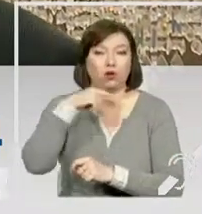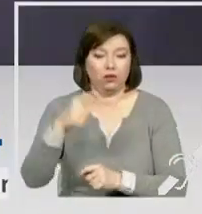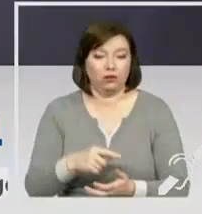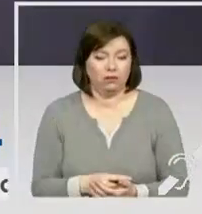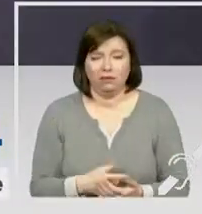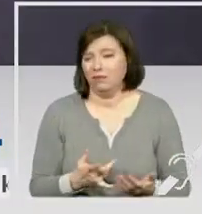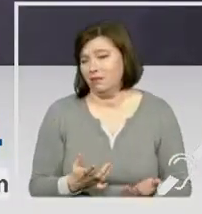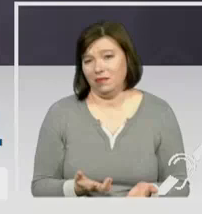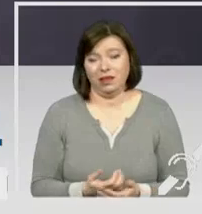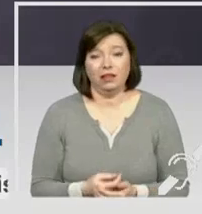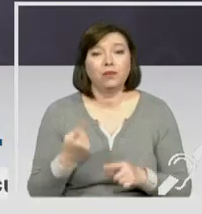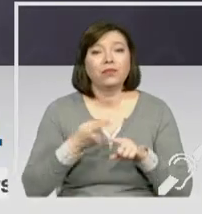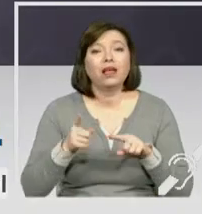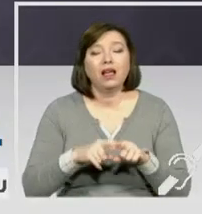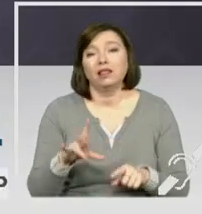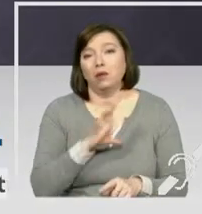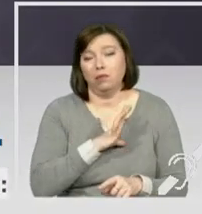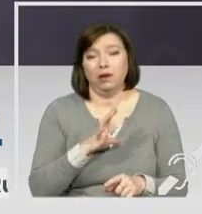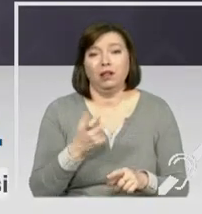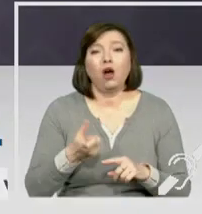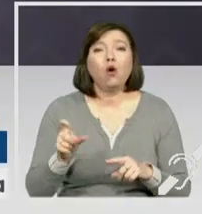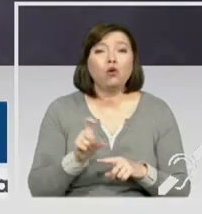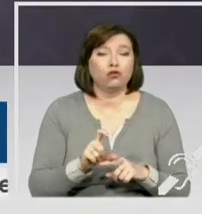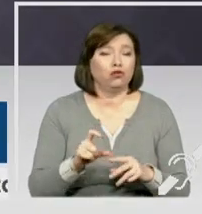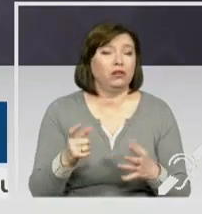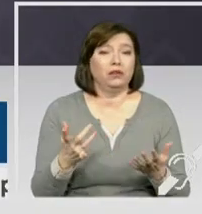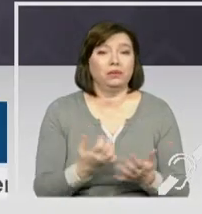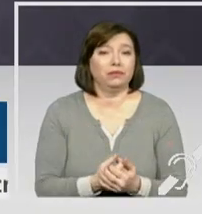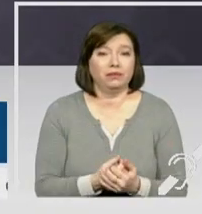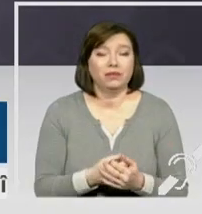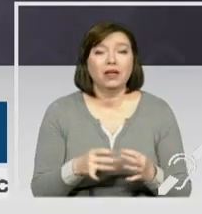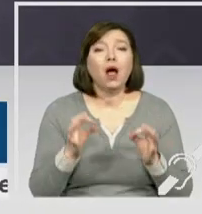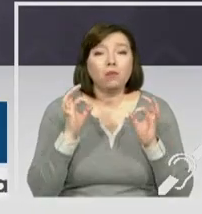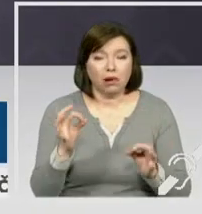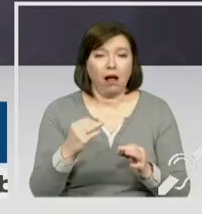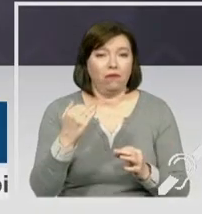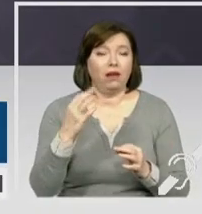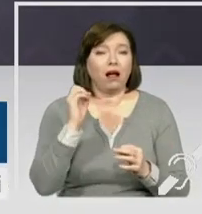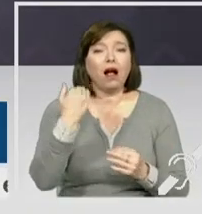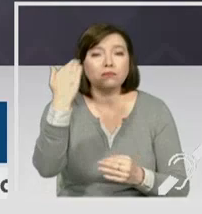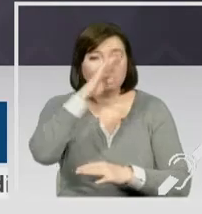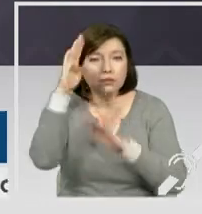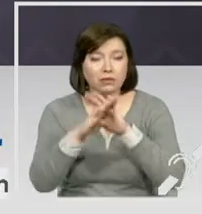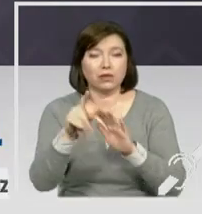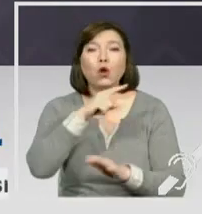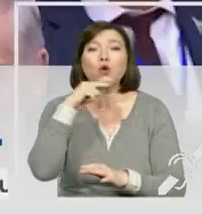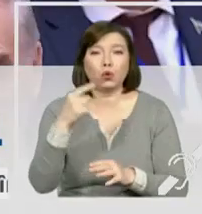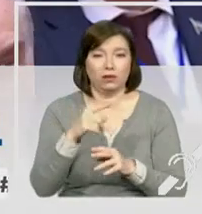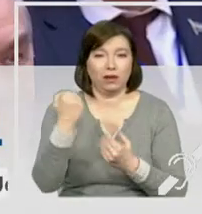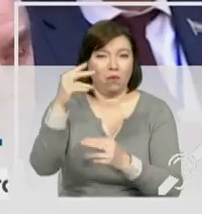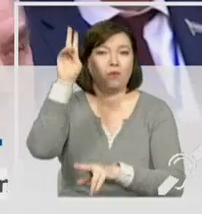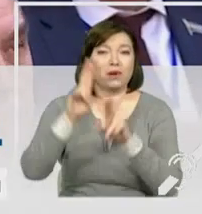ne îngrijoreze. Asta a fost destul de bine integrat în strategia rusă de dezinformare sau